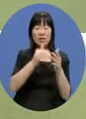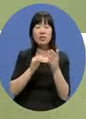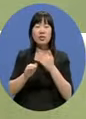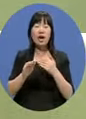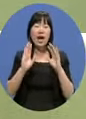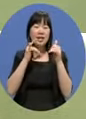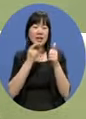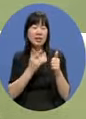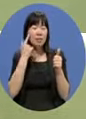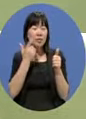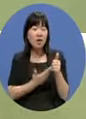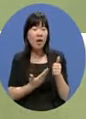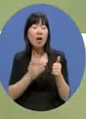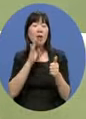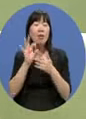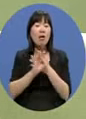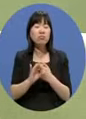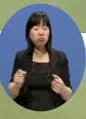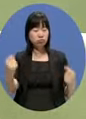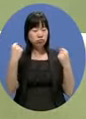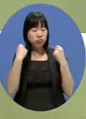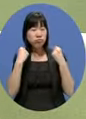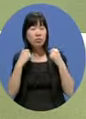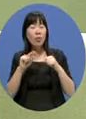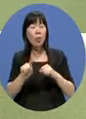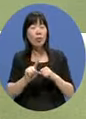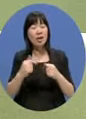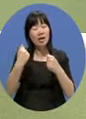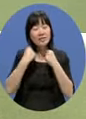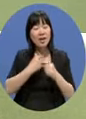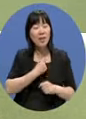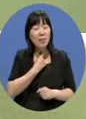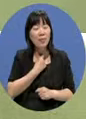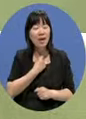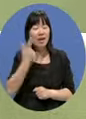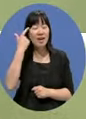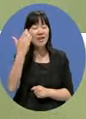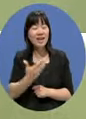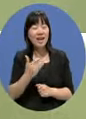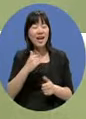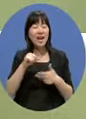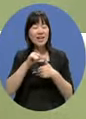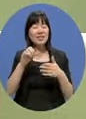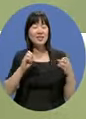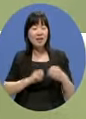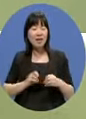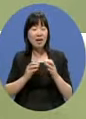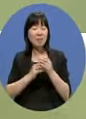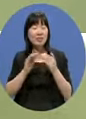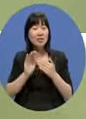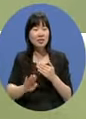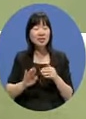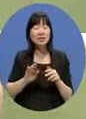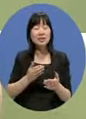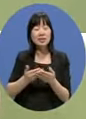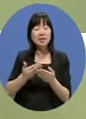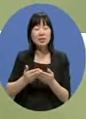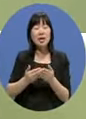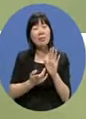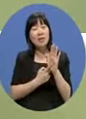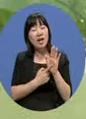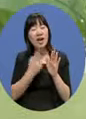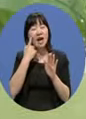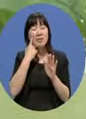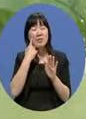물어요 네가 이렇게 많이 힘네 생긴다면 너 어떤 힘이 좀 생겼으면 좋겠니 하고 아이하고 이야기한 다음에 그거를 그림으로 한번 좀